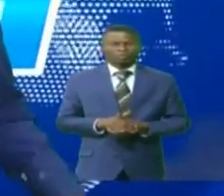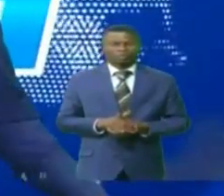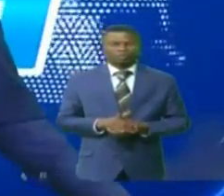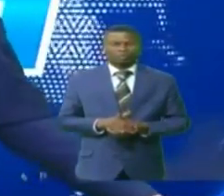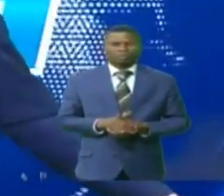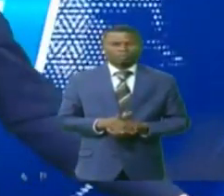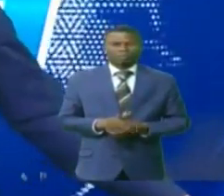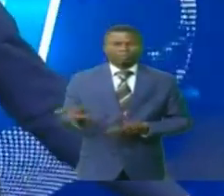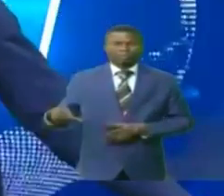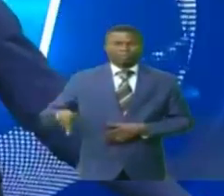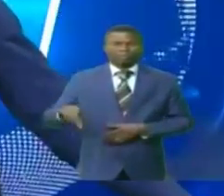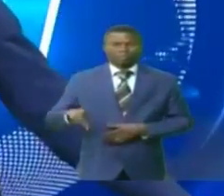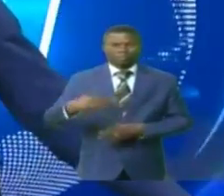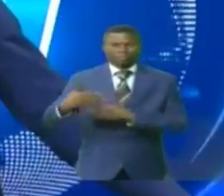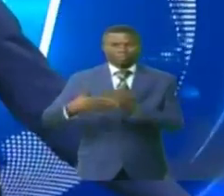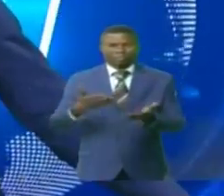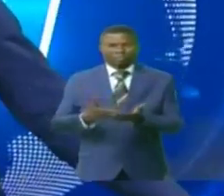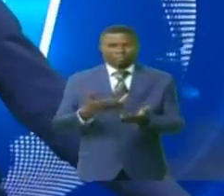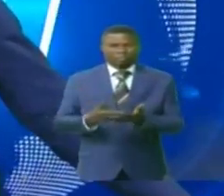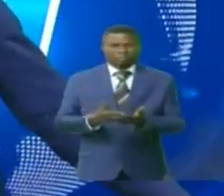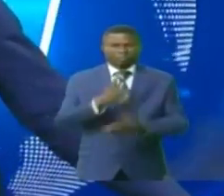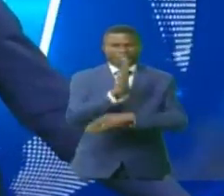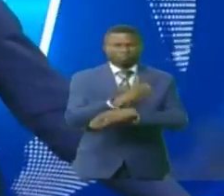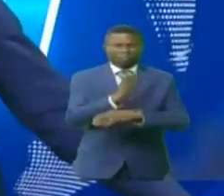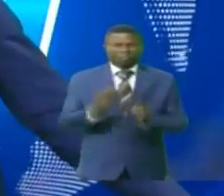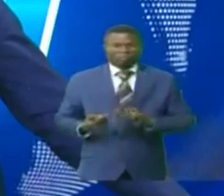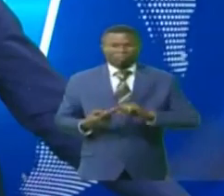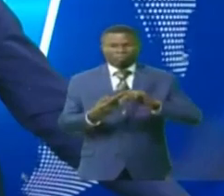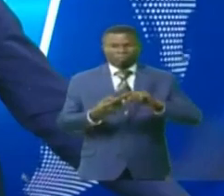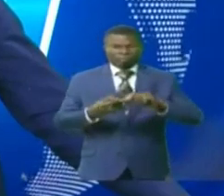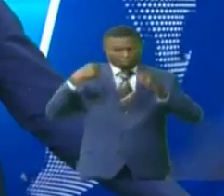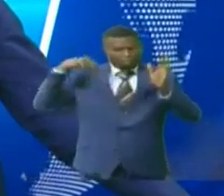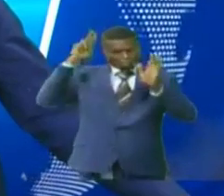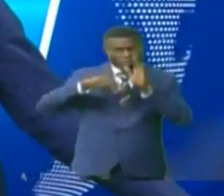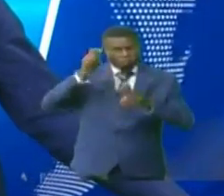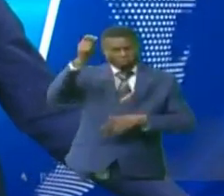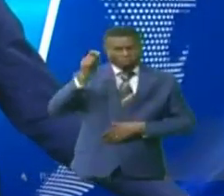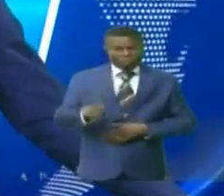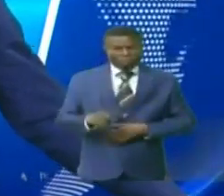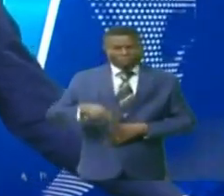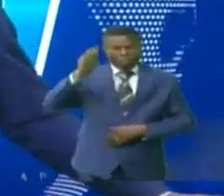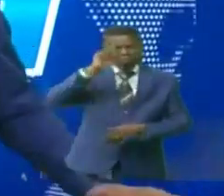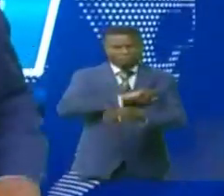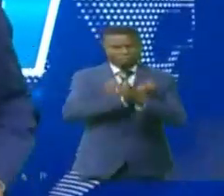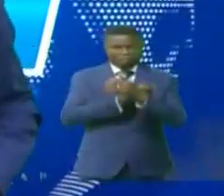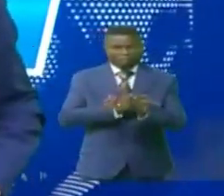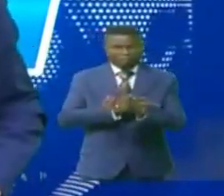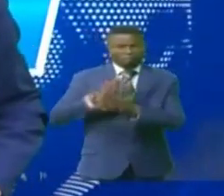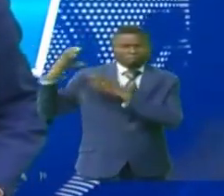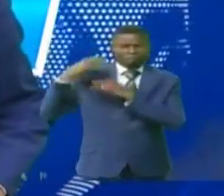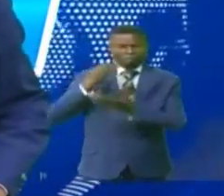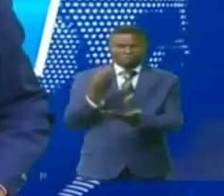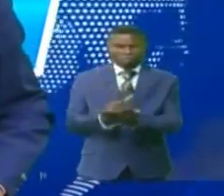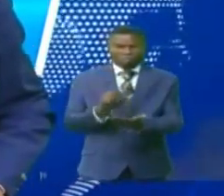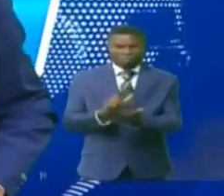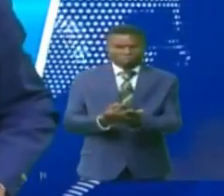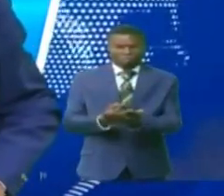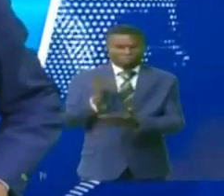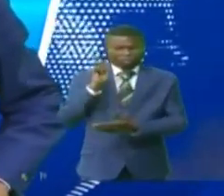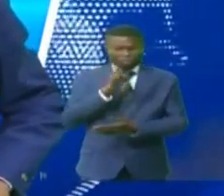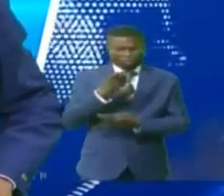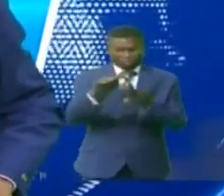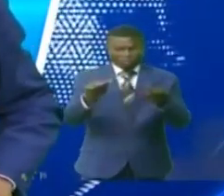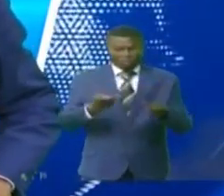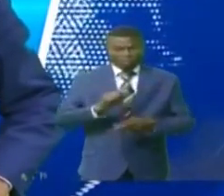Direction la province voisine, le conseiller principal du gouverneur militaire du Nord Kivu, en charge de finances, était hier sur le terrain.